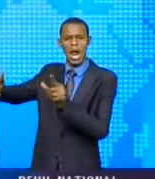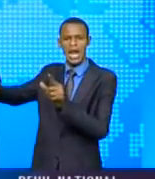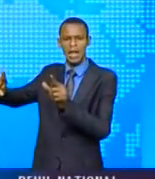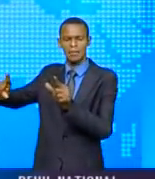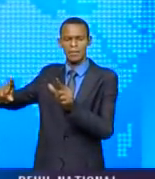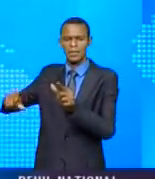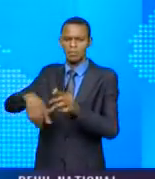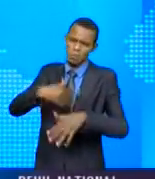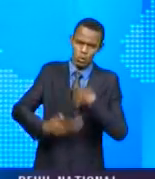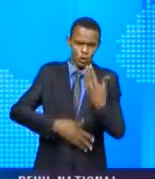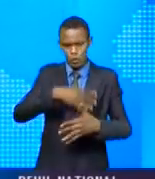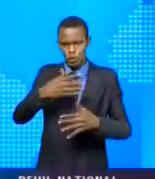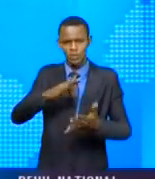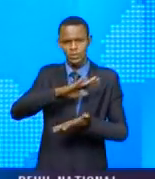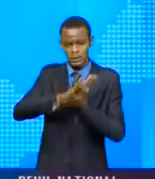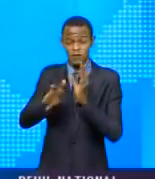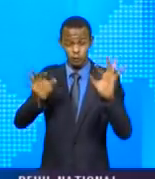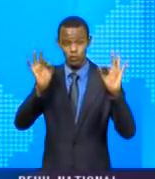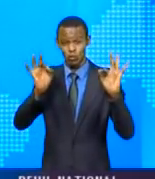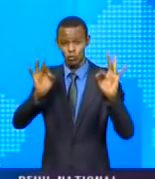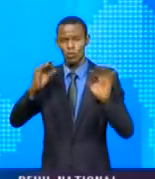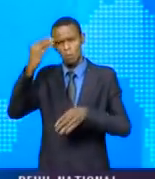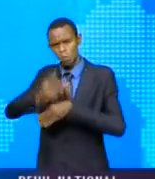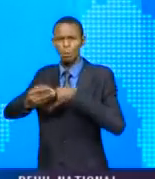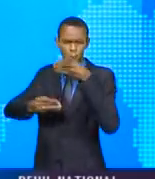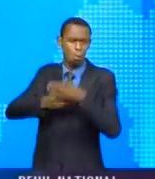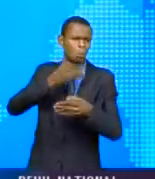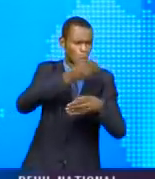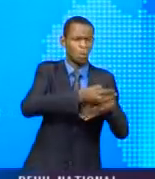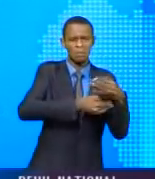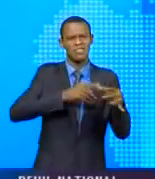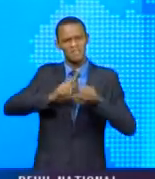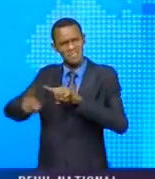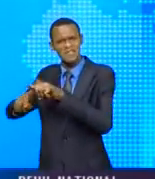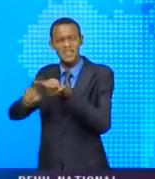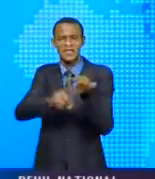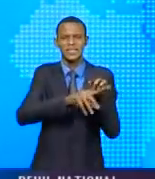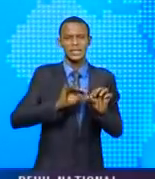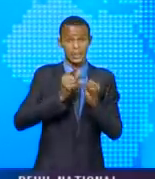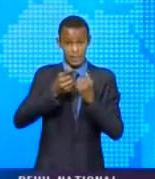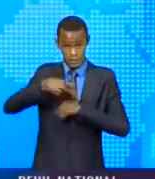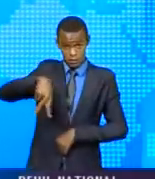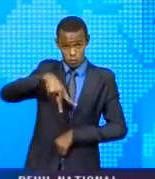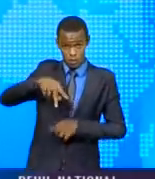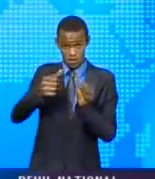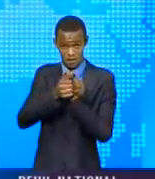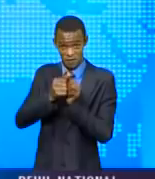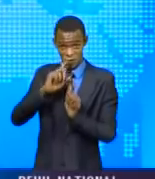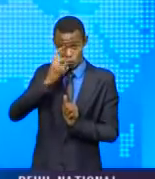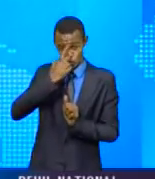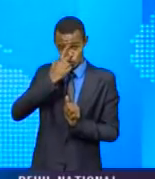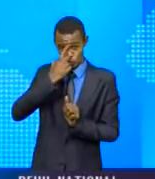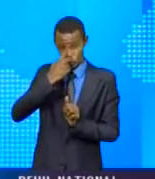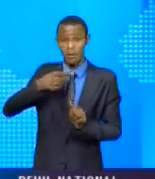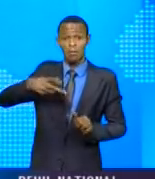la réfection des infrastructures des sa province l'assemblée provinciale et les gouvernements provincial se sont mis d'accord pour le même